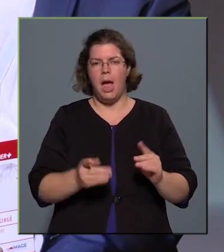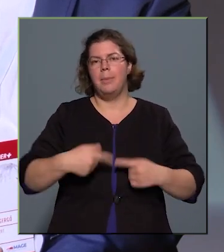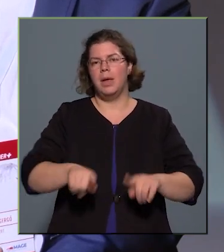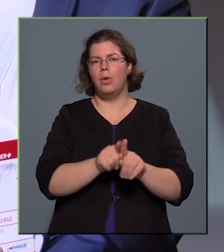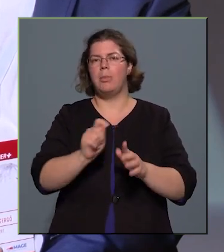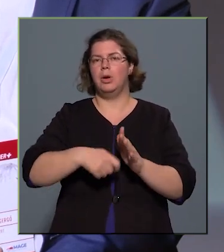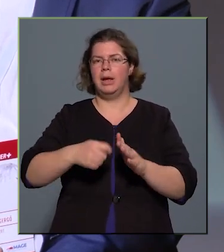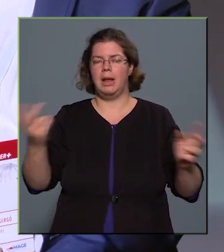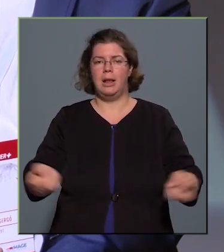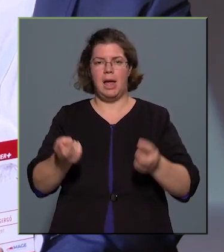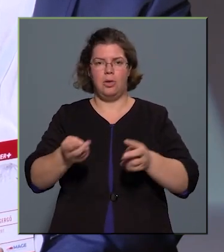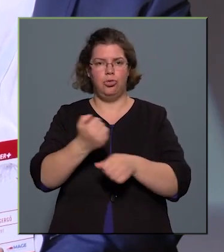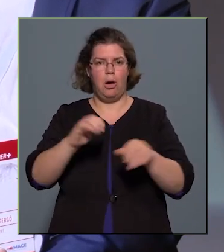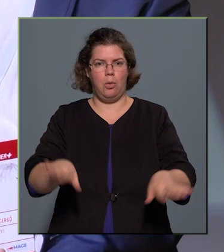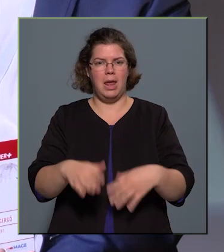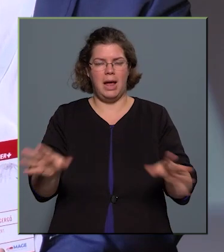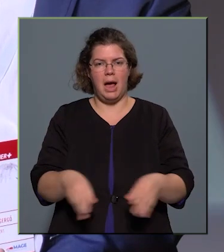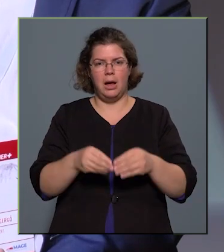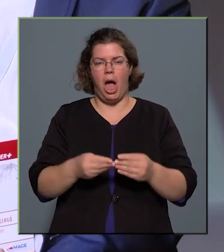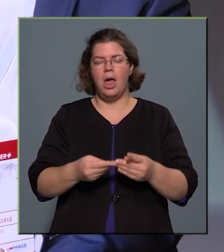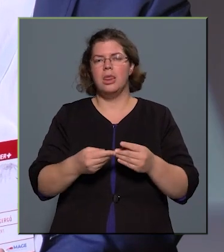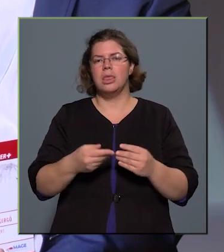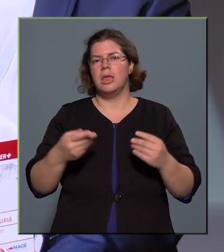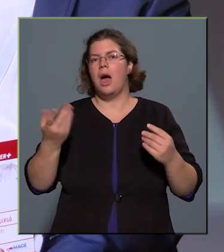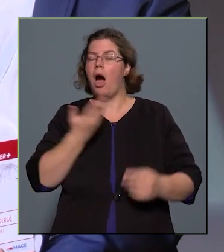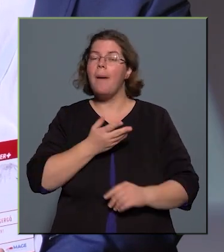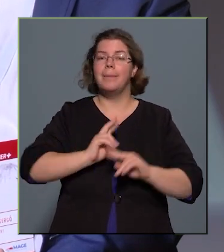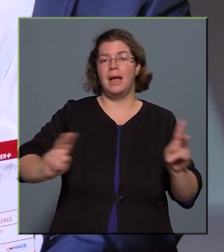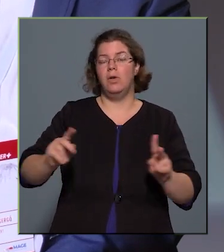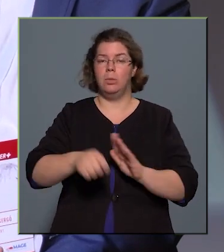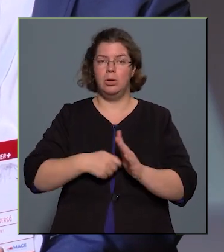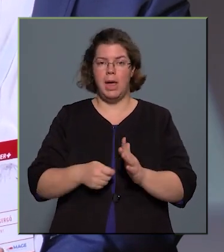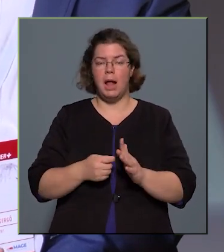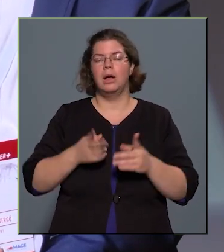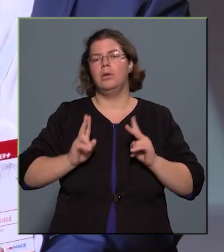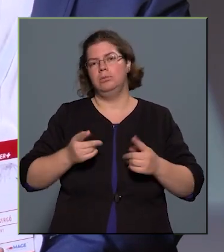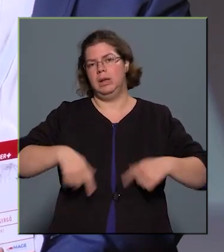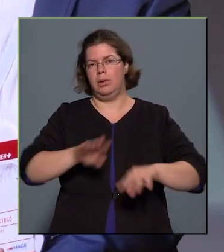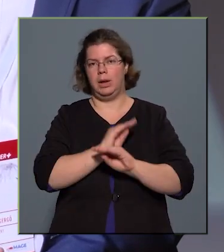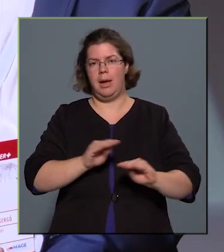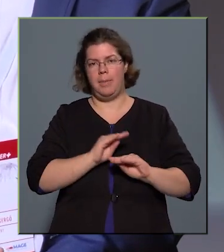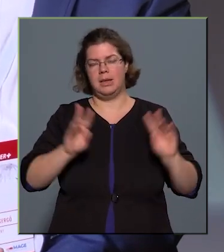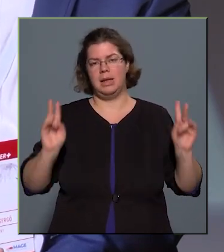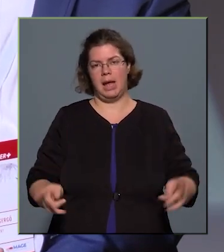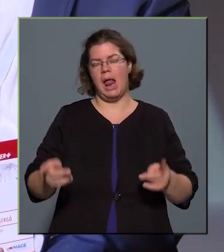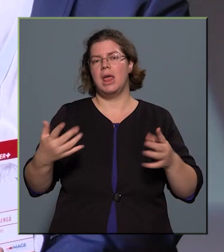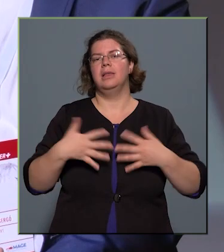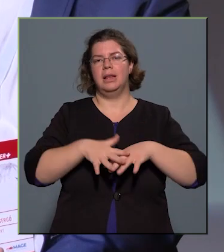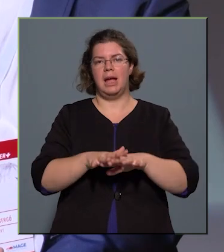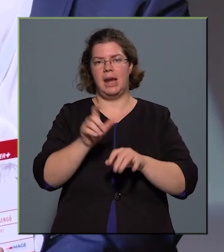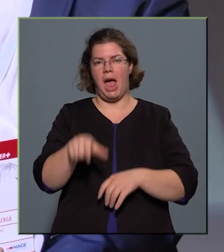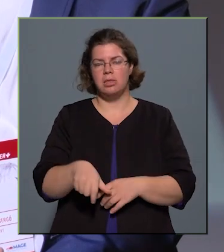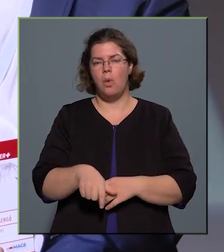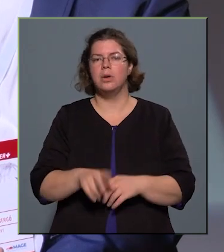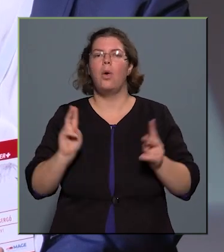projekteket keresjük a kollégáimmal. Ha megvan a projekt, akkor nekünk képezni kell az integrátort, hogy